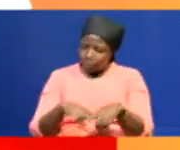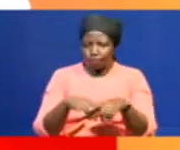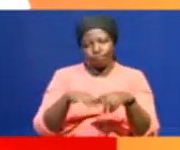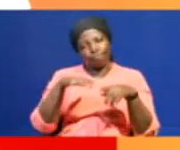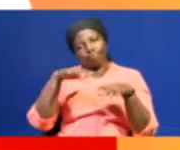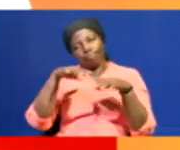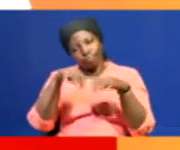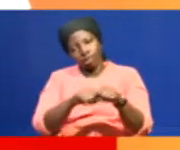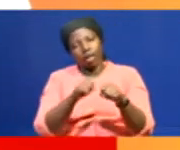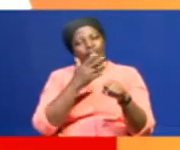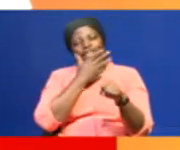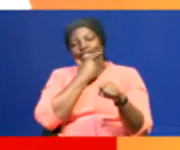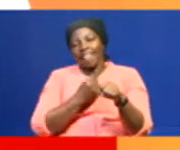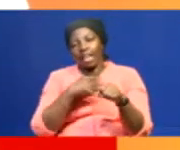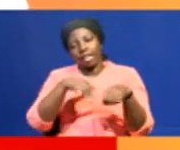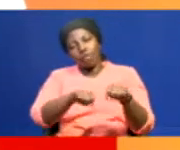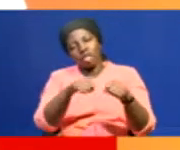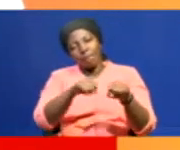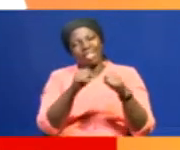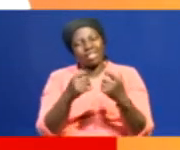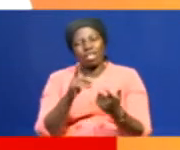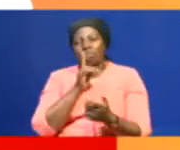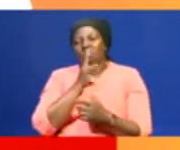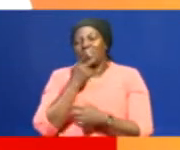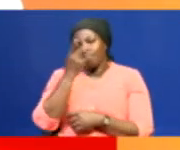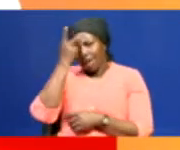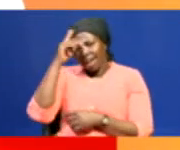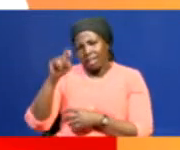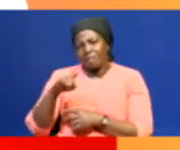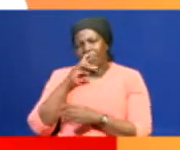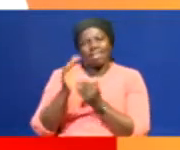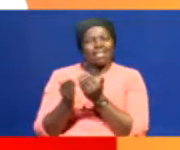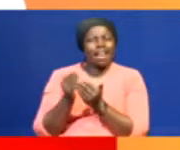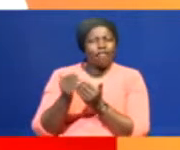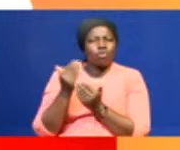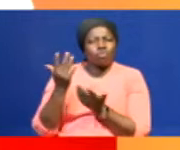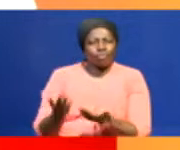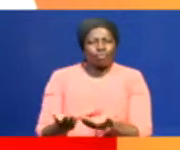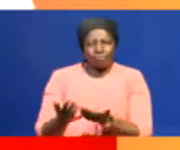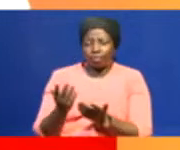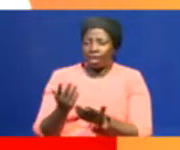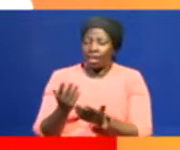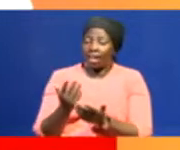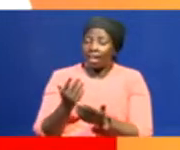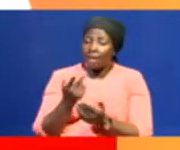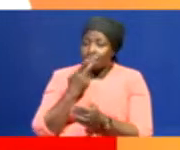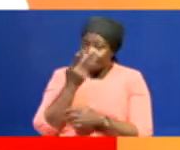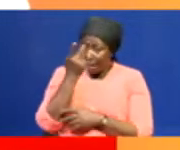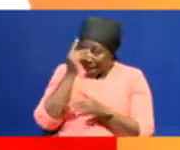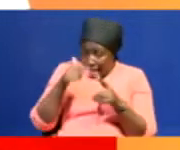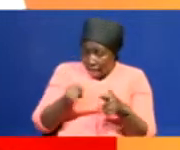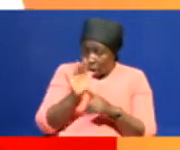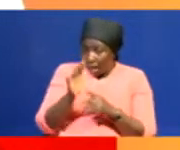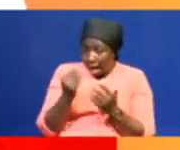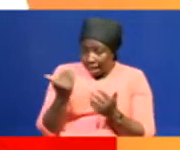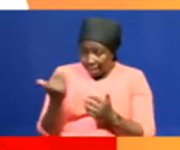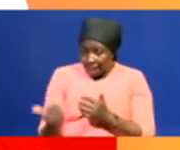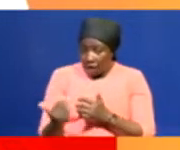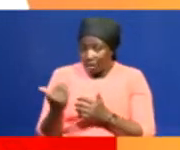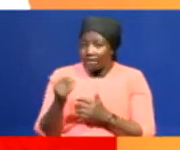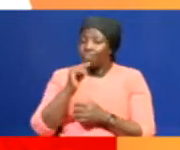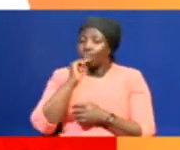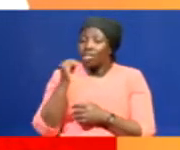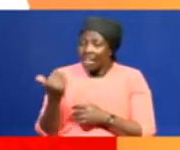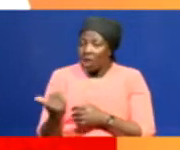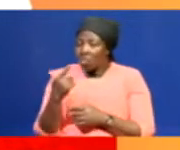wenyewe wanafaa wazingatie waangalie watoto wao wanafanya nini. Kama mzazi usikubali kijana wako mwenye hajafikisha miaka 18 achukue pikipiki aende nayo